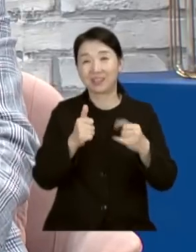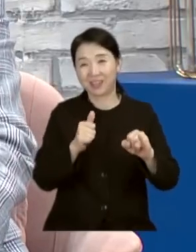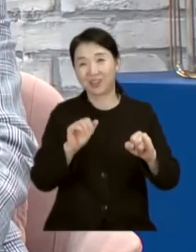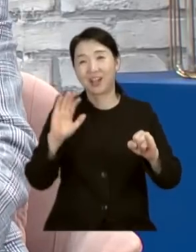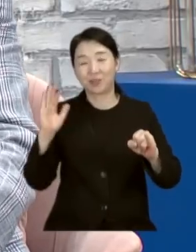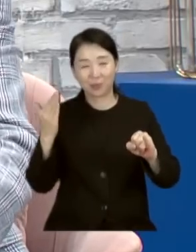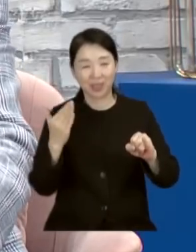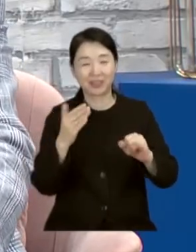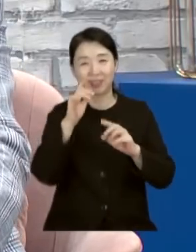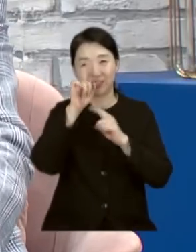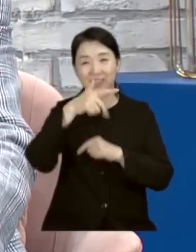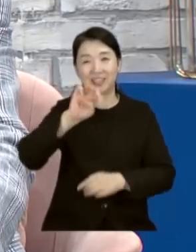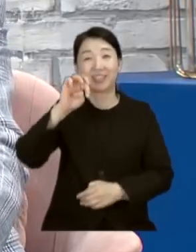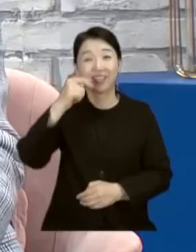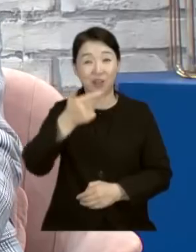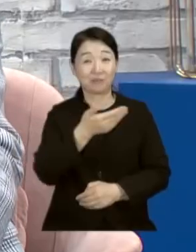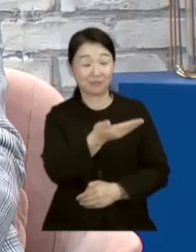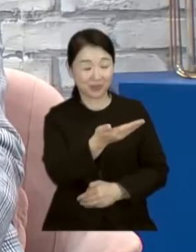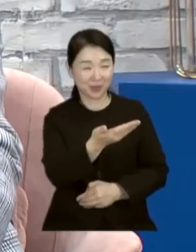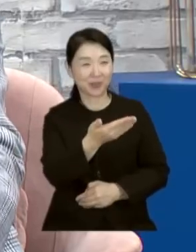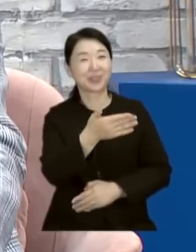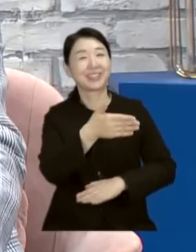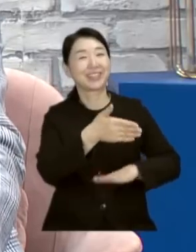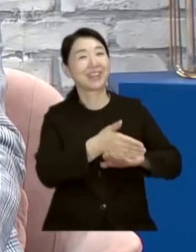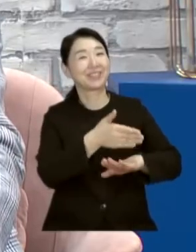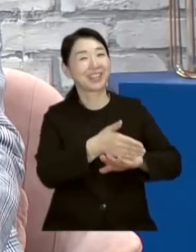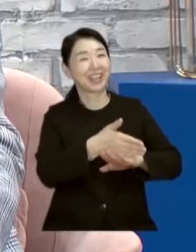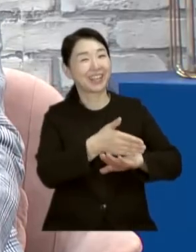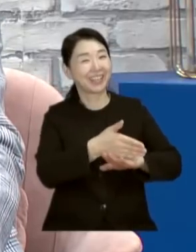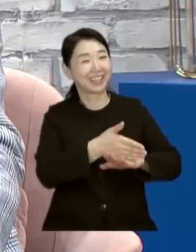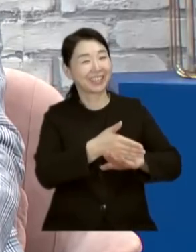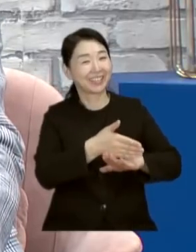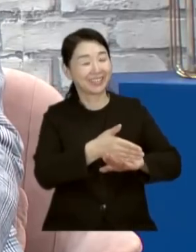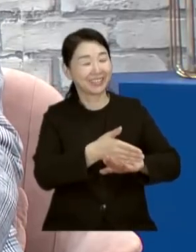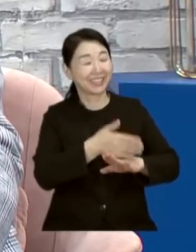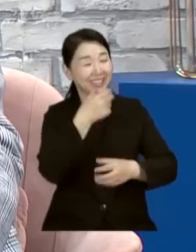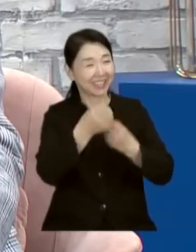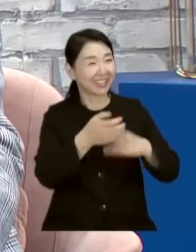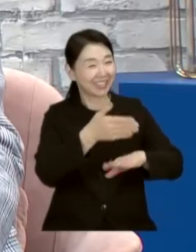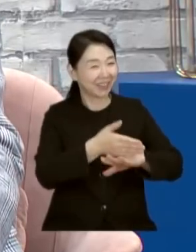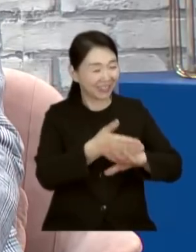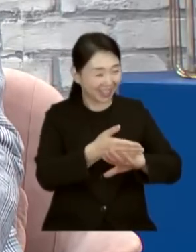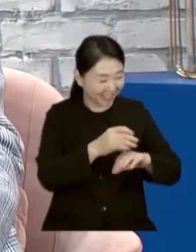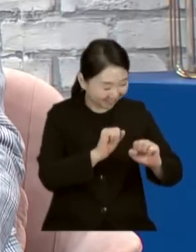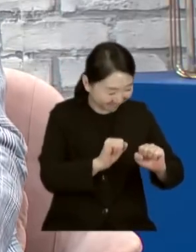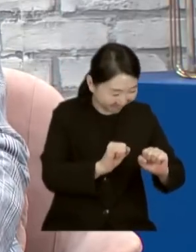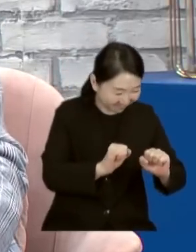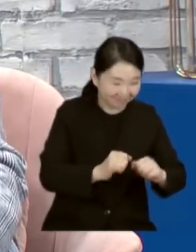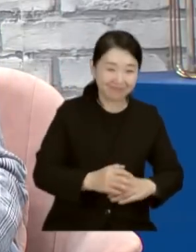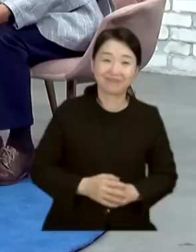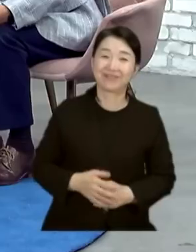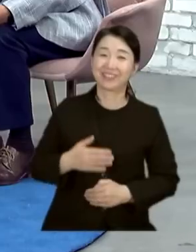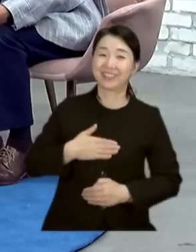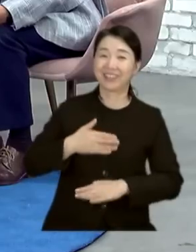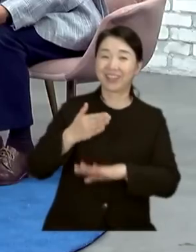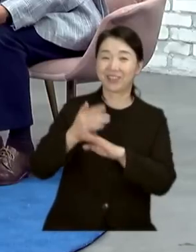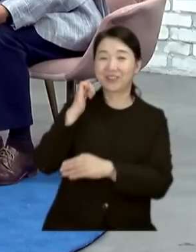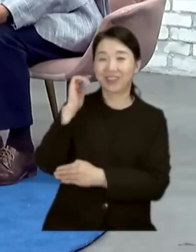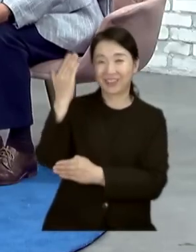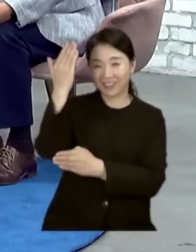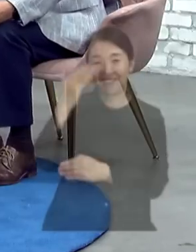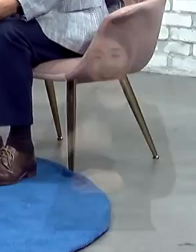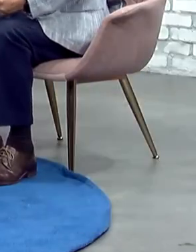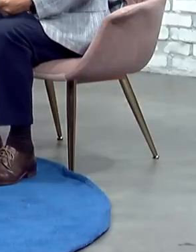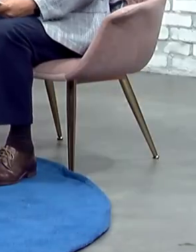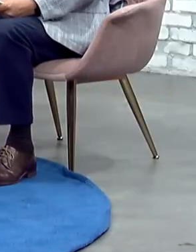하나님의 자녀가 되신 우리 이지연 집사님 네. 여기서 인사드려야 되네요. 네. 네. 네, 감사합니다. 은혜로운 간증 감사합니다. 네. 감사합니다. 감사합니다. 네. 제가 정말